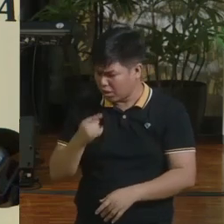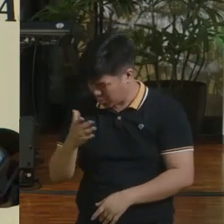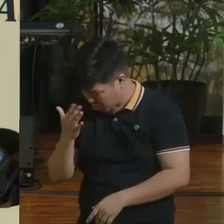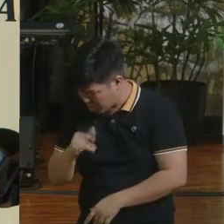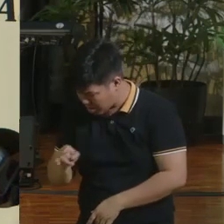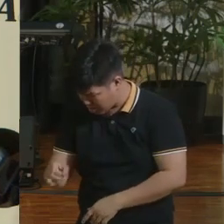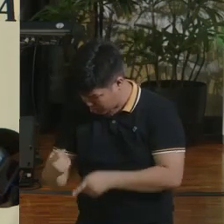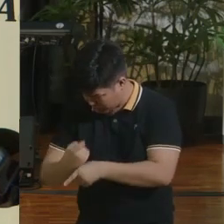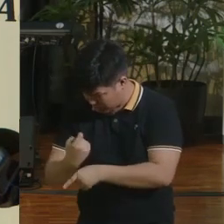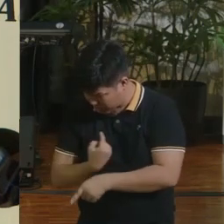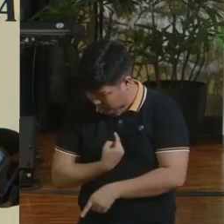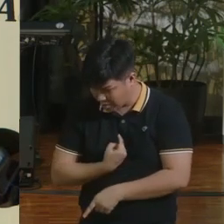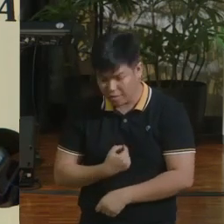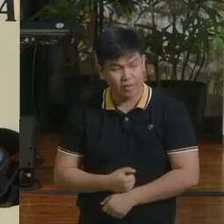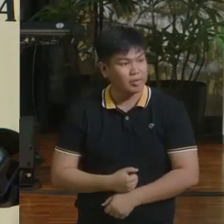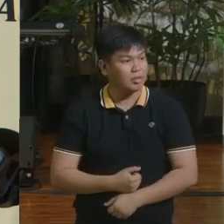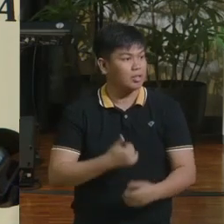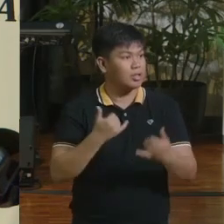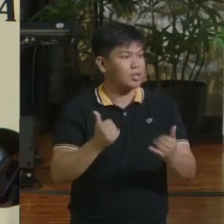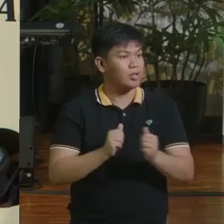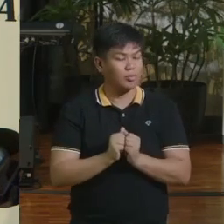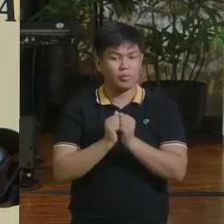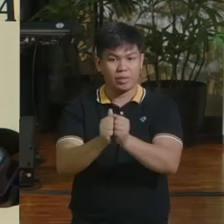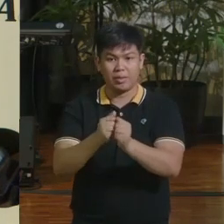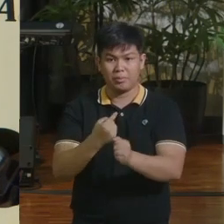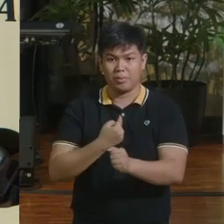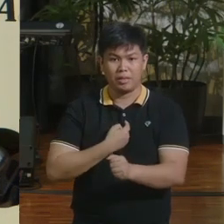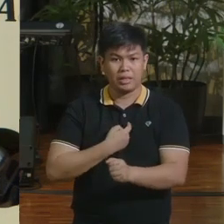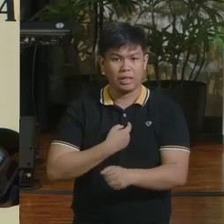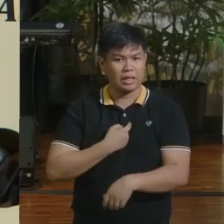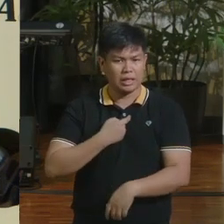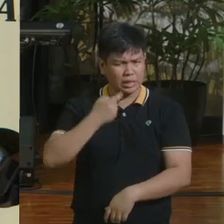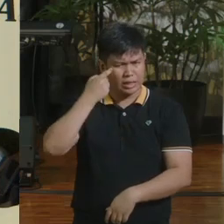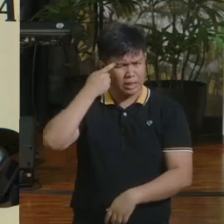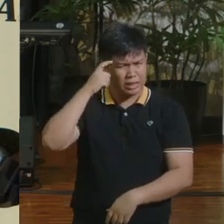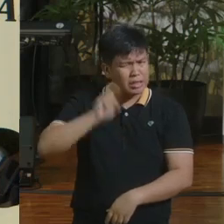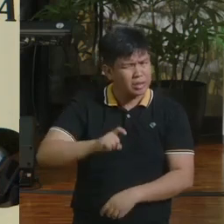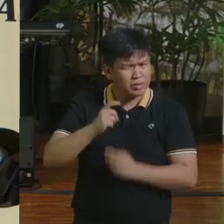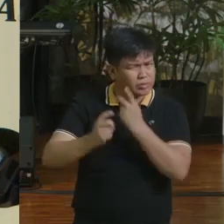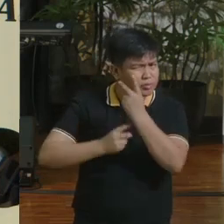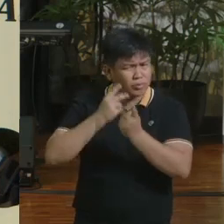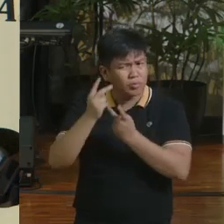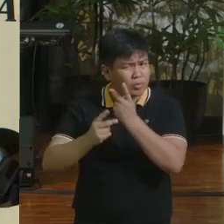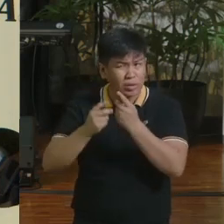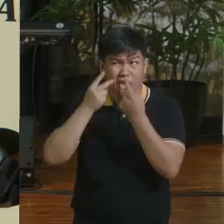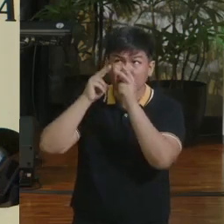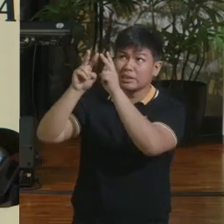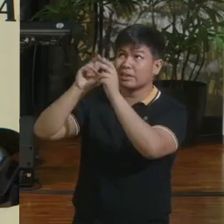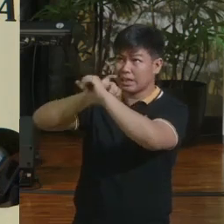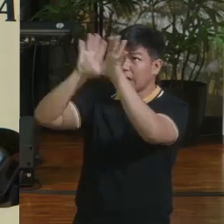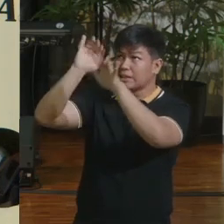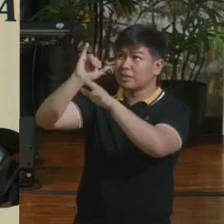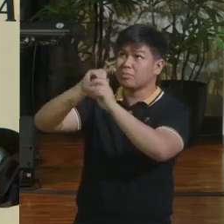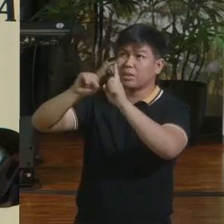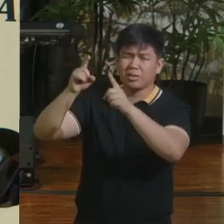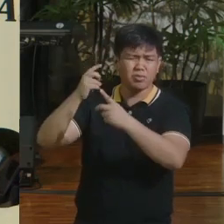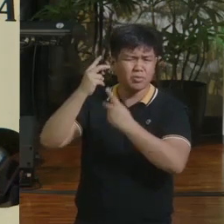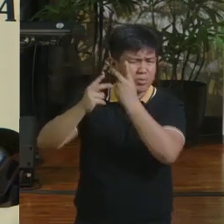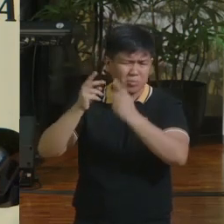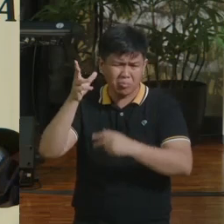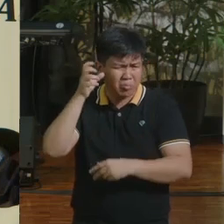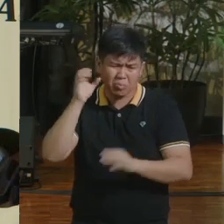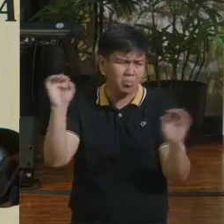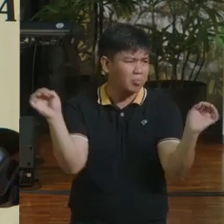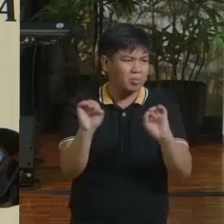persecuting. Sabi niya doon, now those who were with me saw the light but did not understand the voice of the one who was speaking to me. So sabi niya, rise